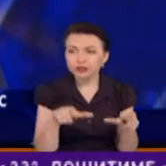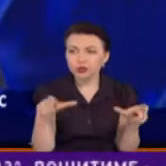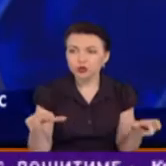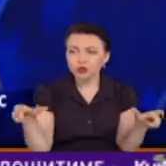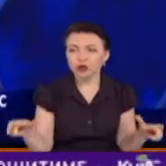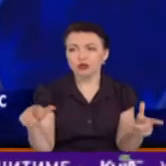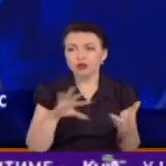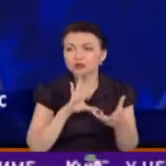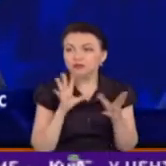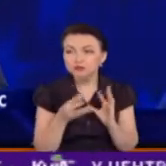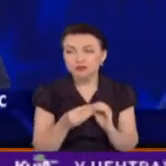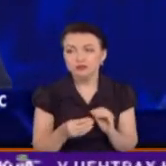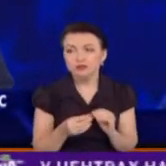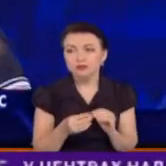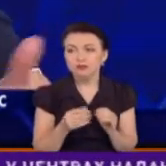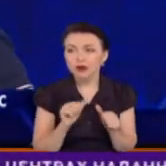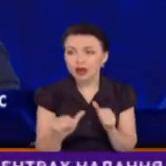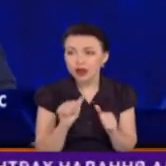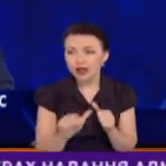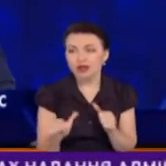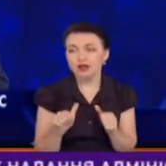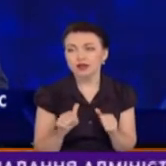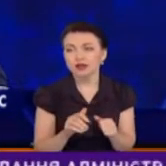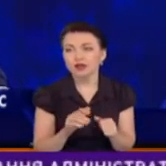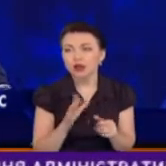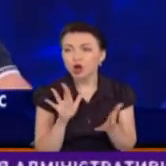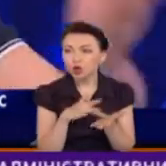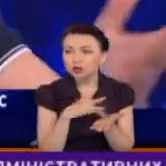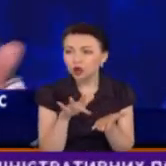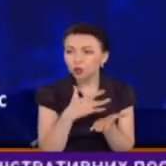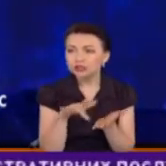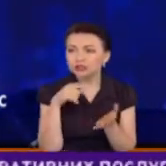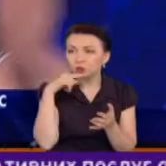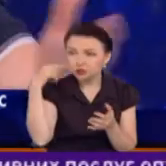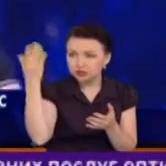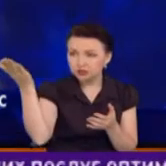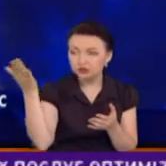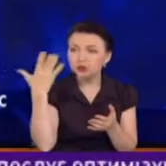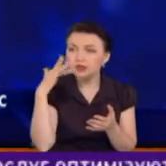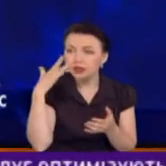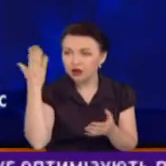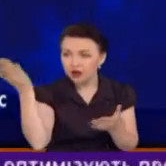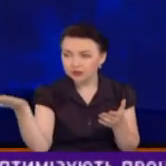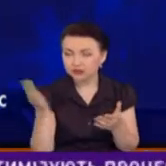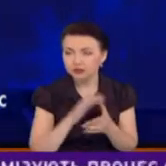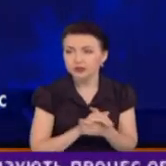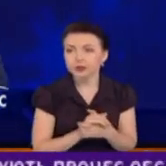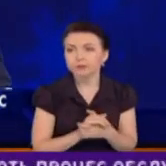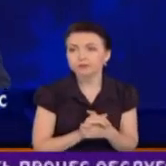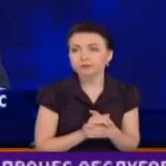і все таке інше. Розумієте? Пальне. Да, ну, безумовно, розрахунки з Росією там, і все таке інше, з американцями. І